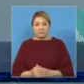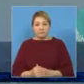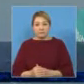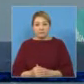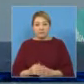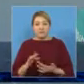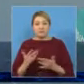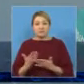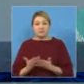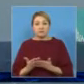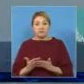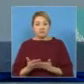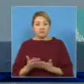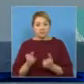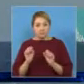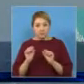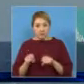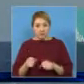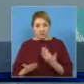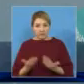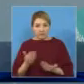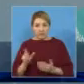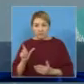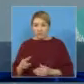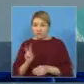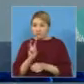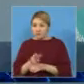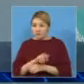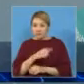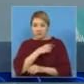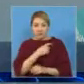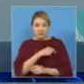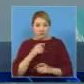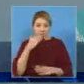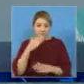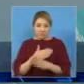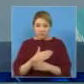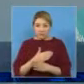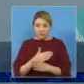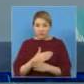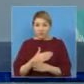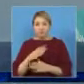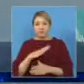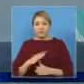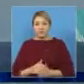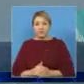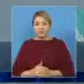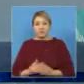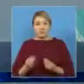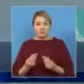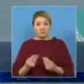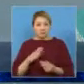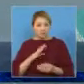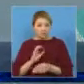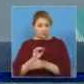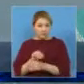Система солидарности как раз позволяет, если человек не обращался за медицинской помощью, но тем не менее и те средства, которые были